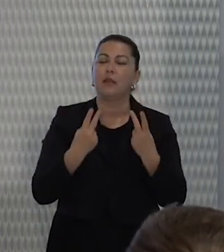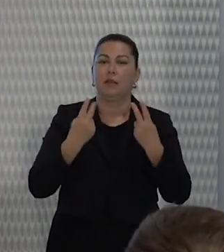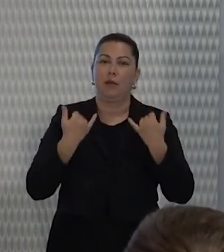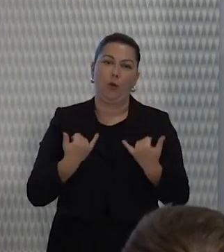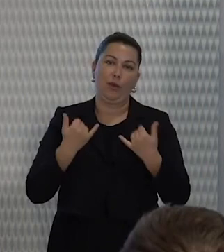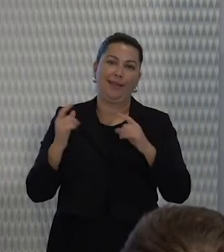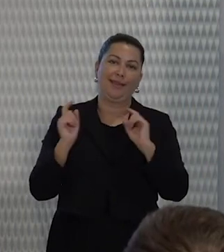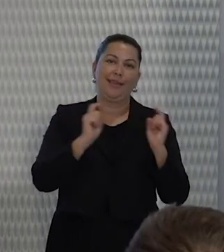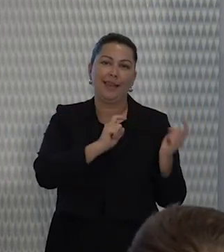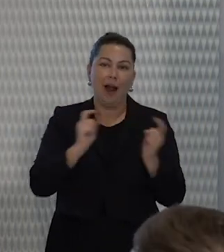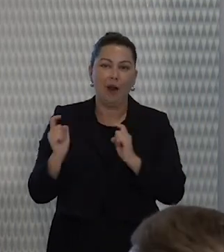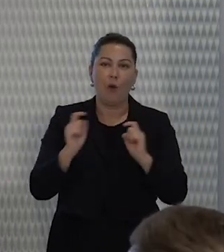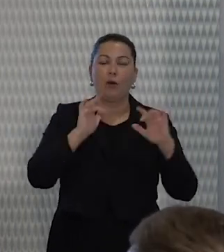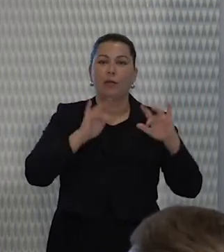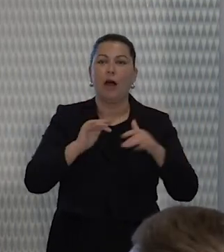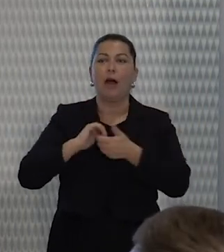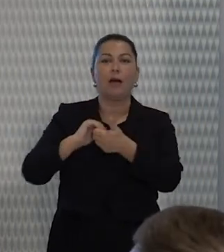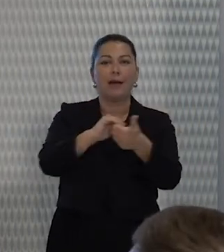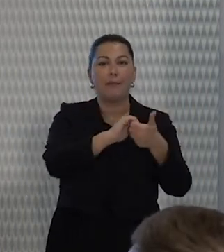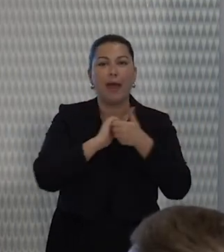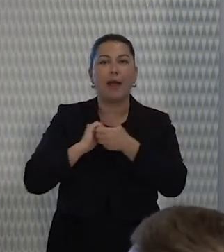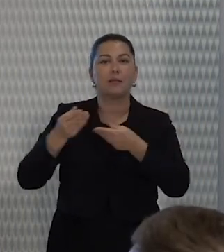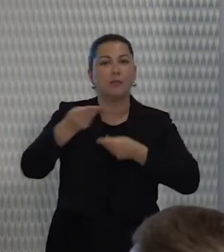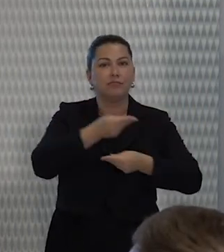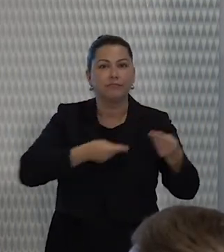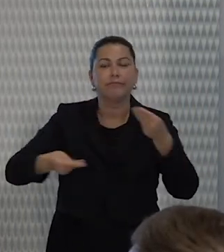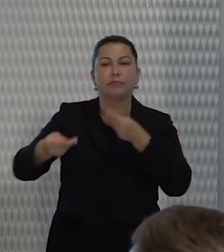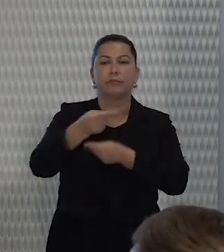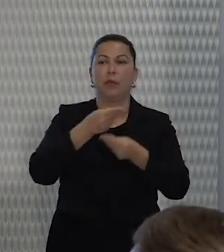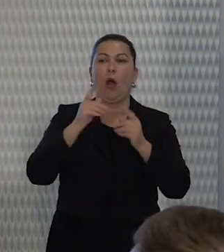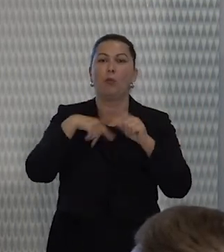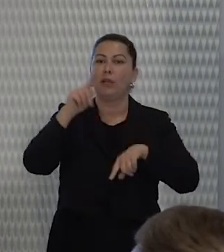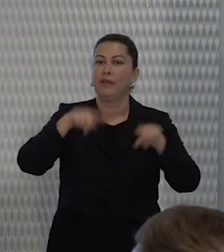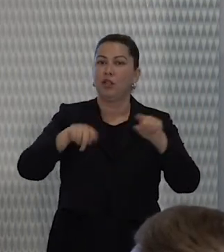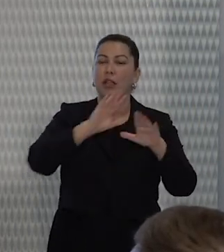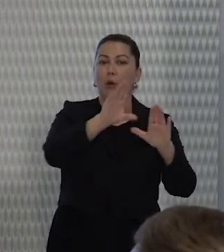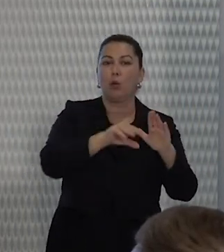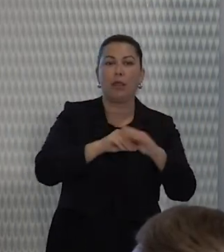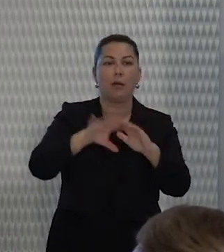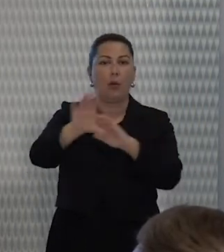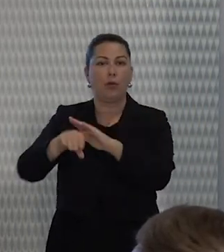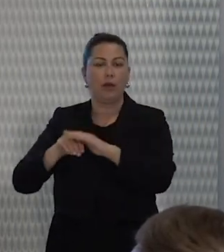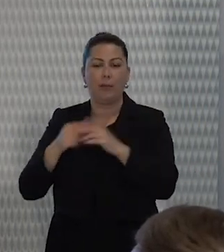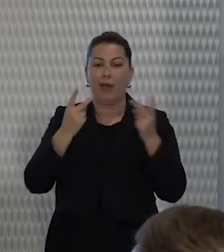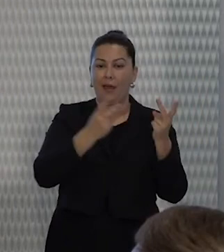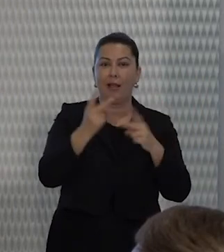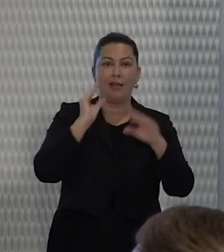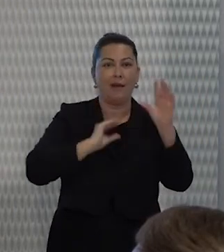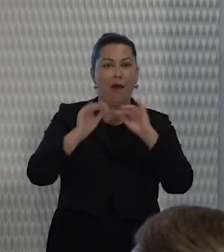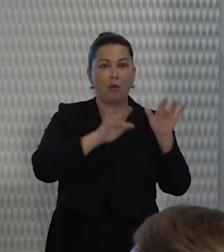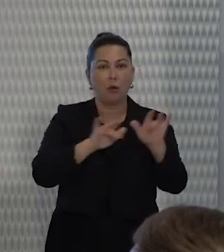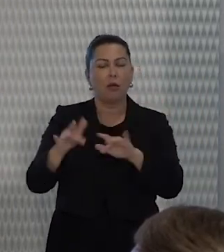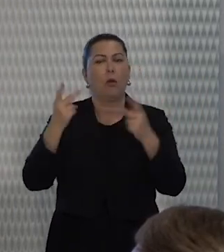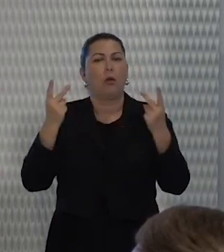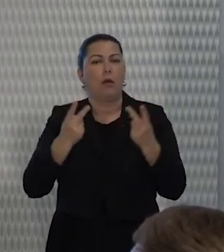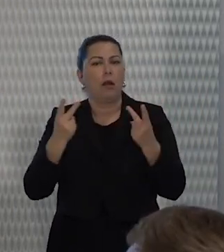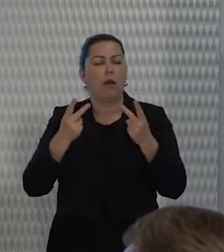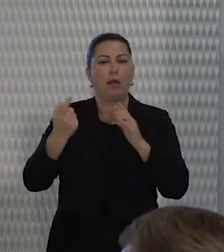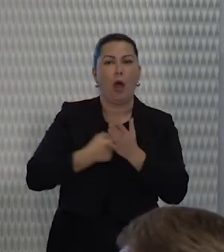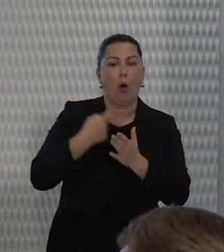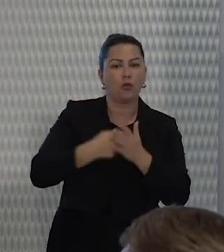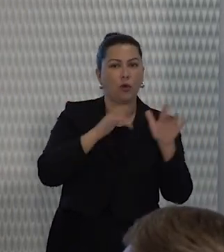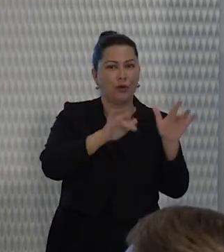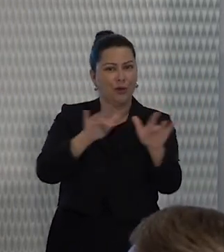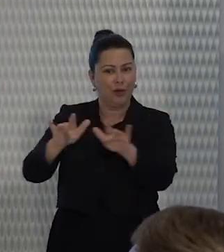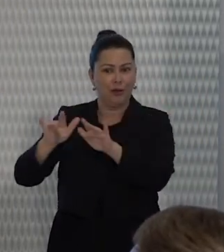führen, dass wir den gemeinsam führen, auch mit anderen Unternehmen, die ähnliche Erfahrungen machen, die ähnliche Herausforderungen gemeinsam